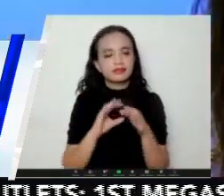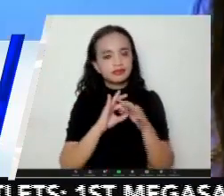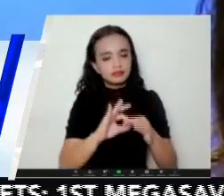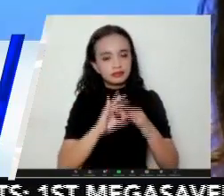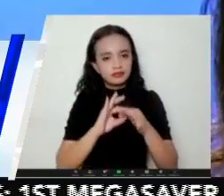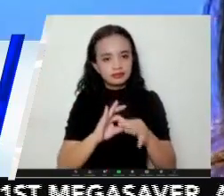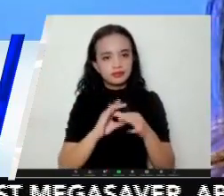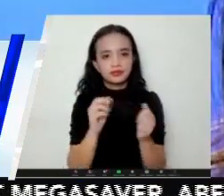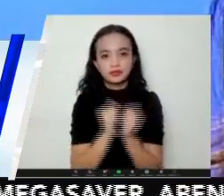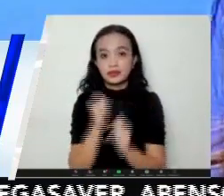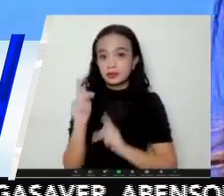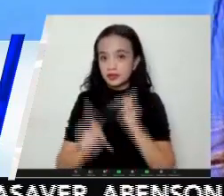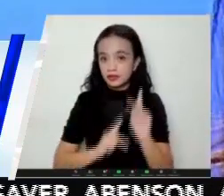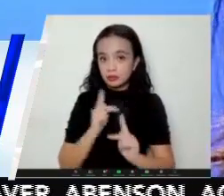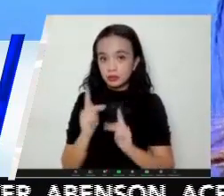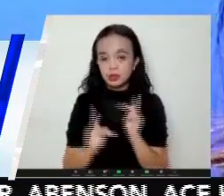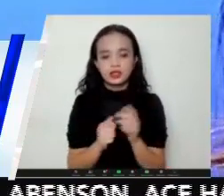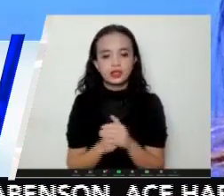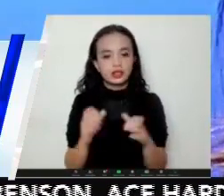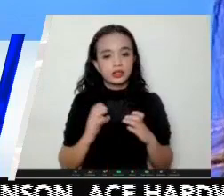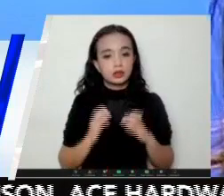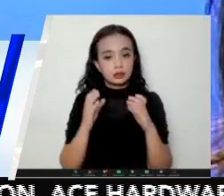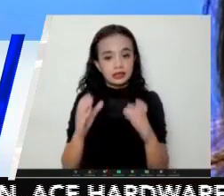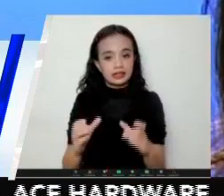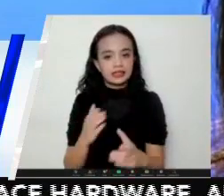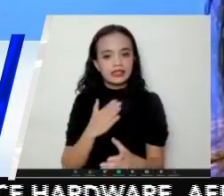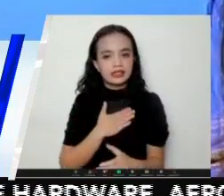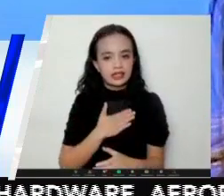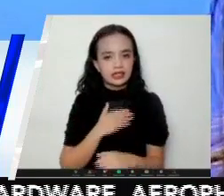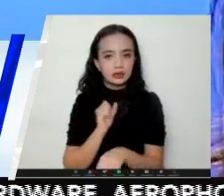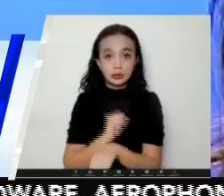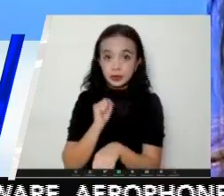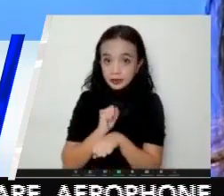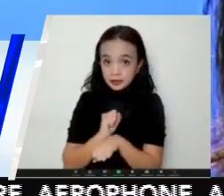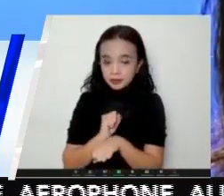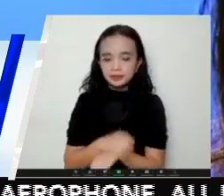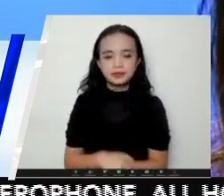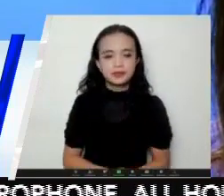people, commitment to my craft.